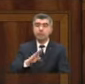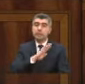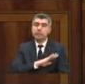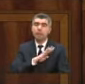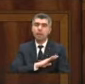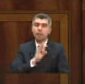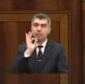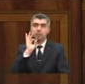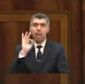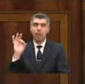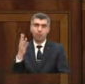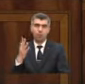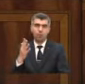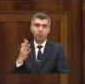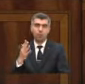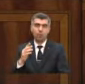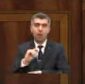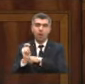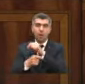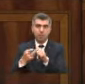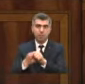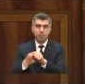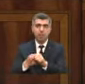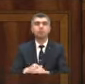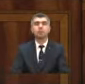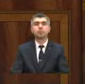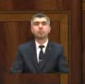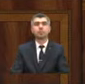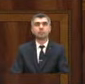المناطق النائية اللي كان يعني